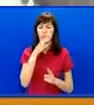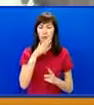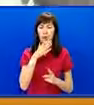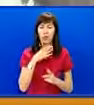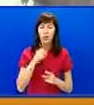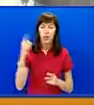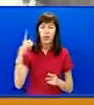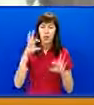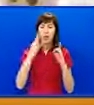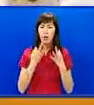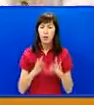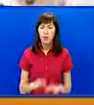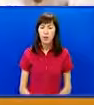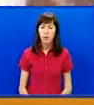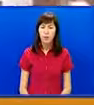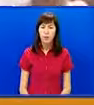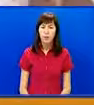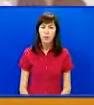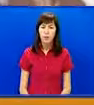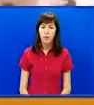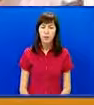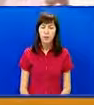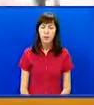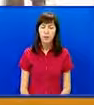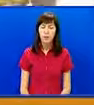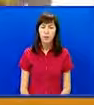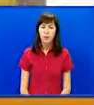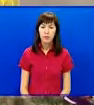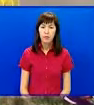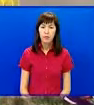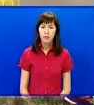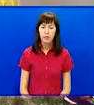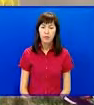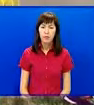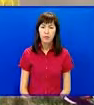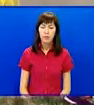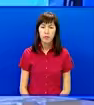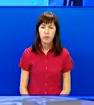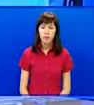– золотой осени. Баглан Байзахов, Талгат Елюбеков, Мухан Муратулы, Оңтүстік Ақпарат.